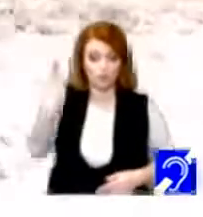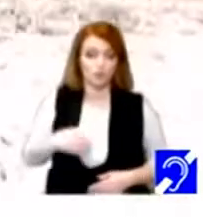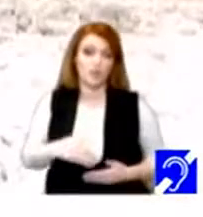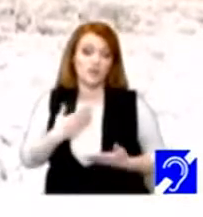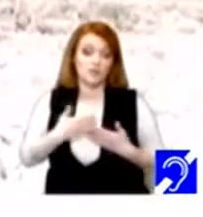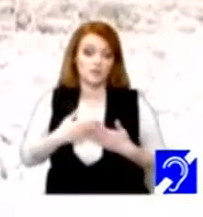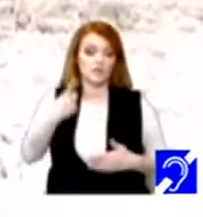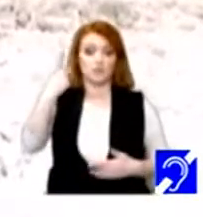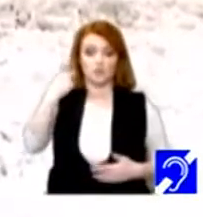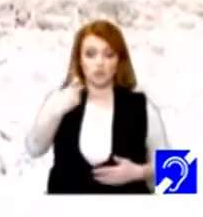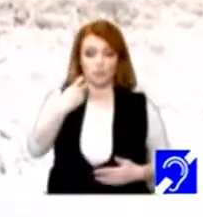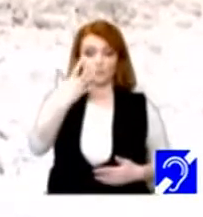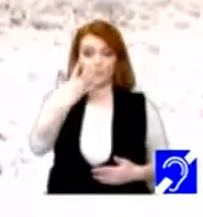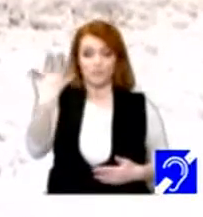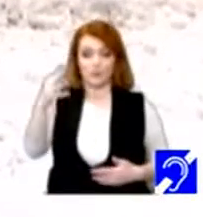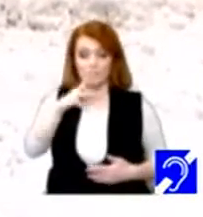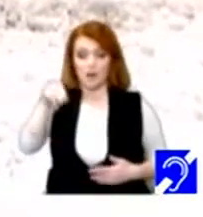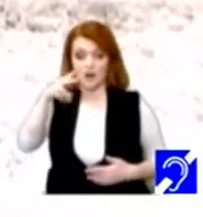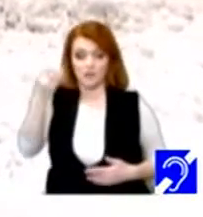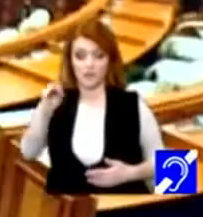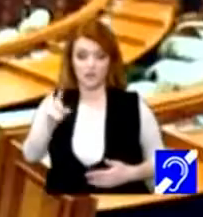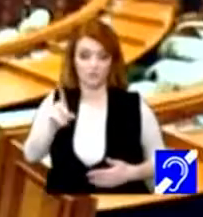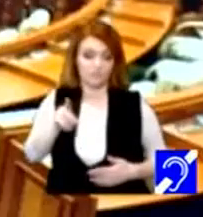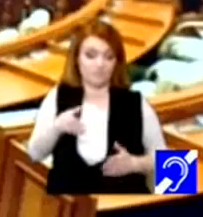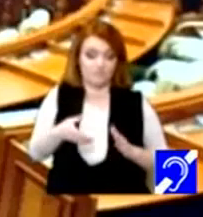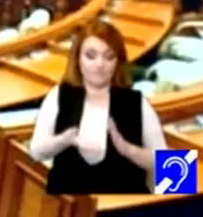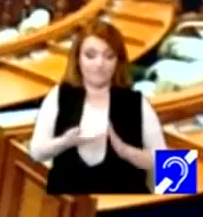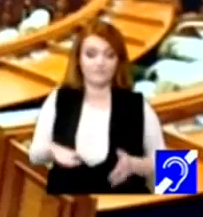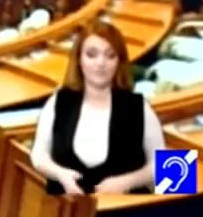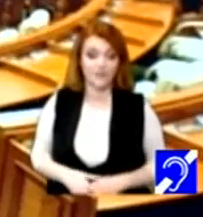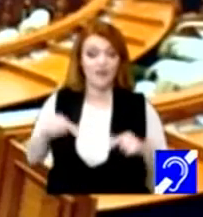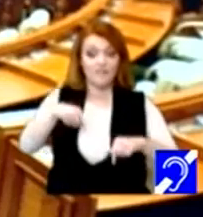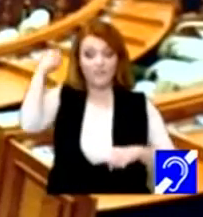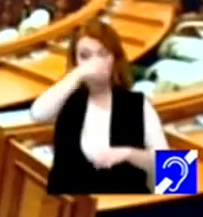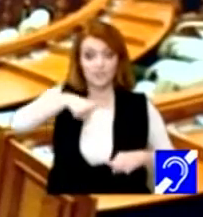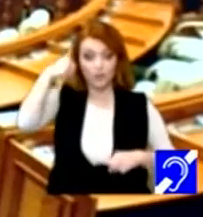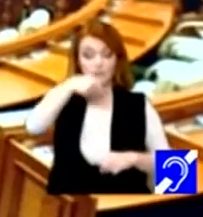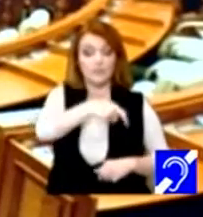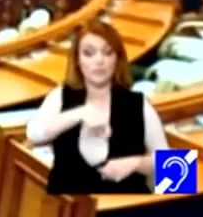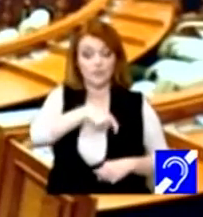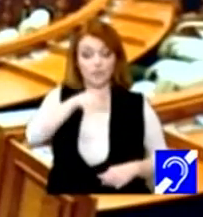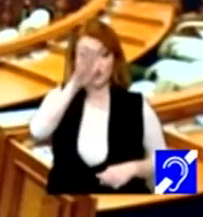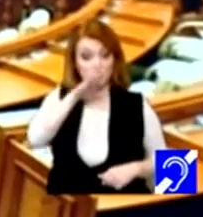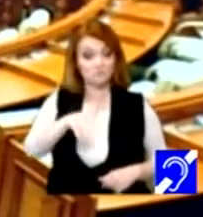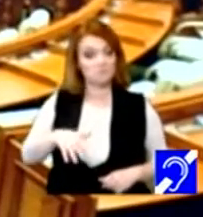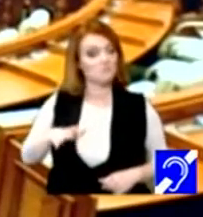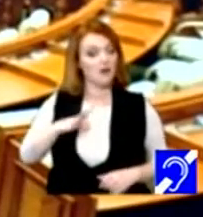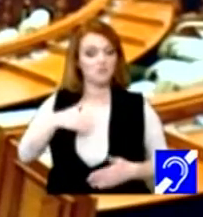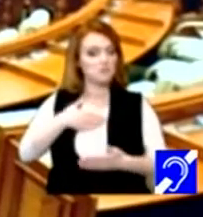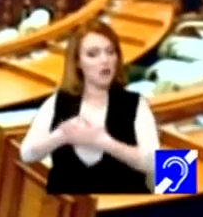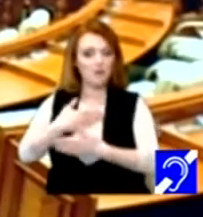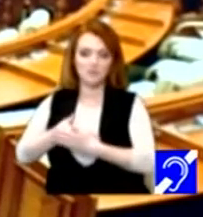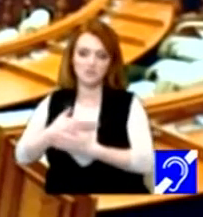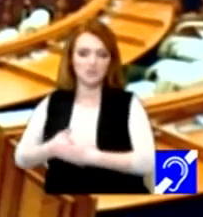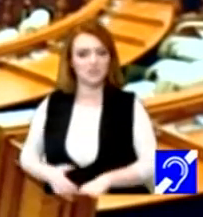la 155 de miliarde de lei. În acest an, parlamentarii de la Chișinău au fost foarte activi.